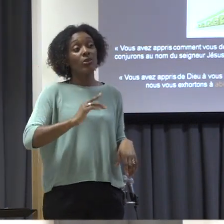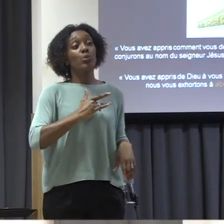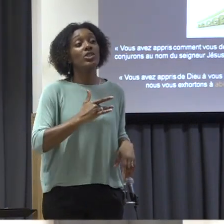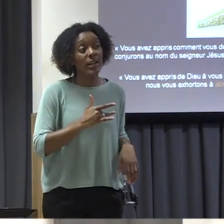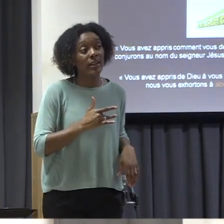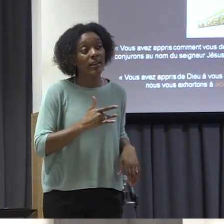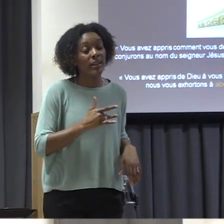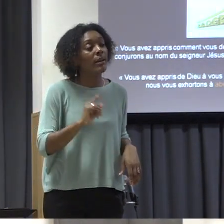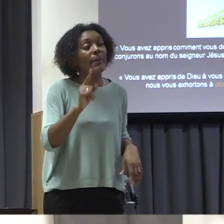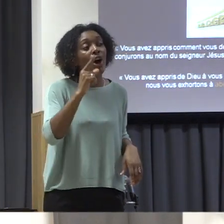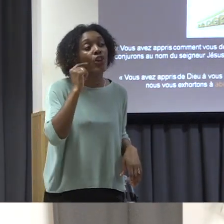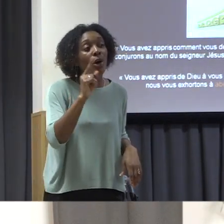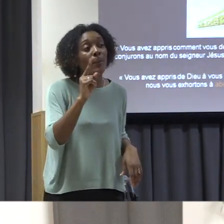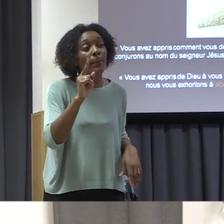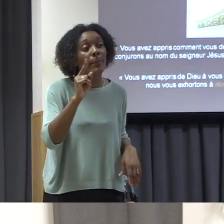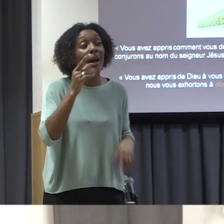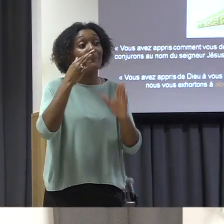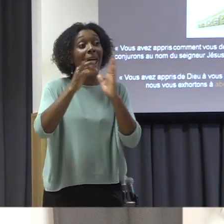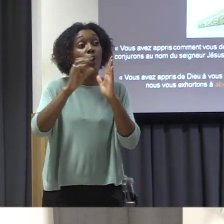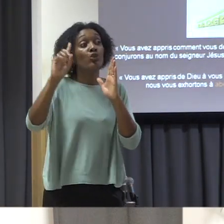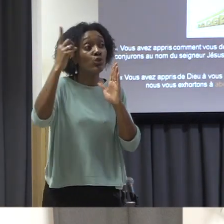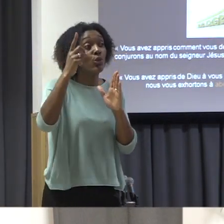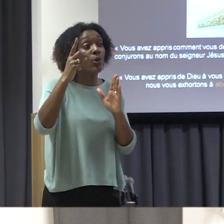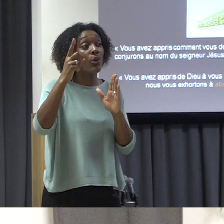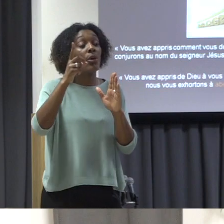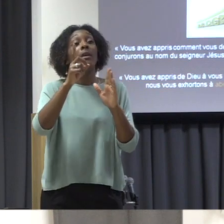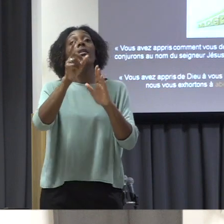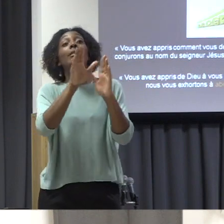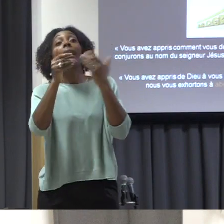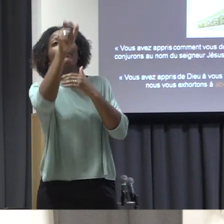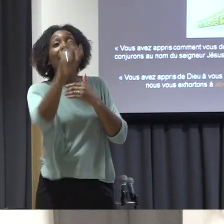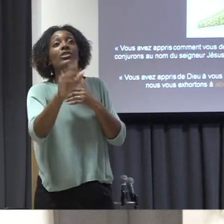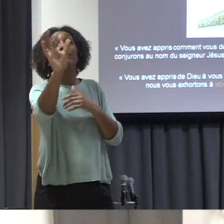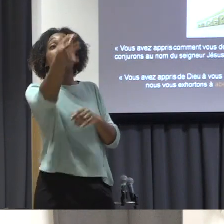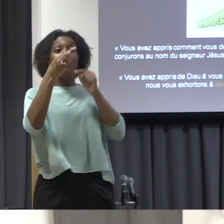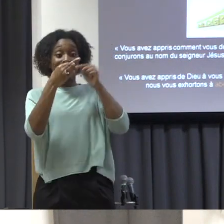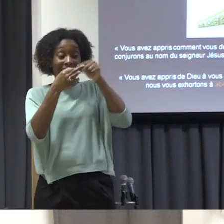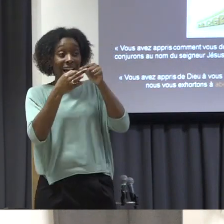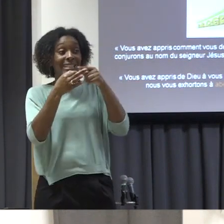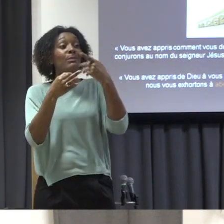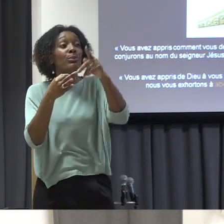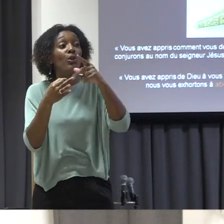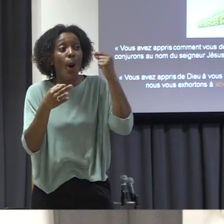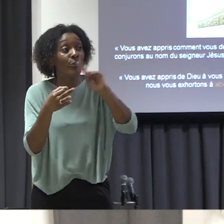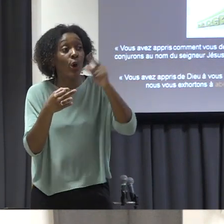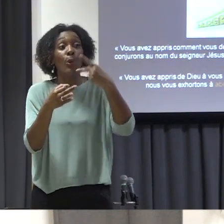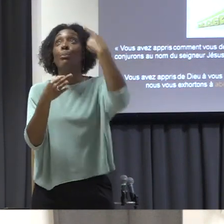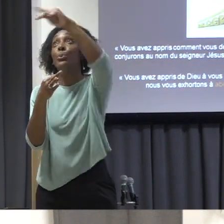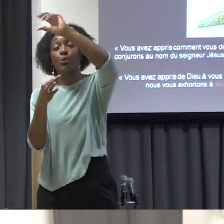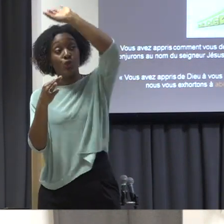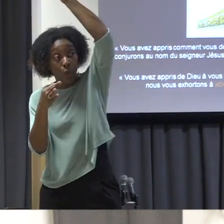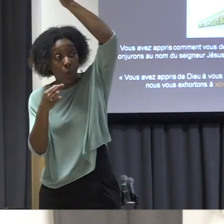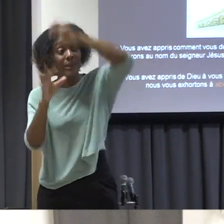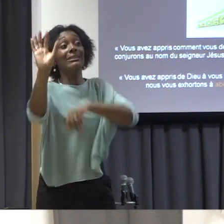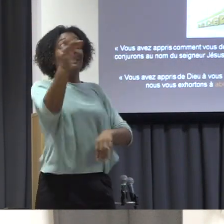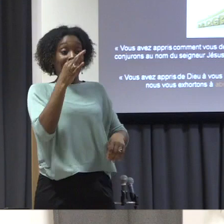le message d'un homme, hein, la parole de Dieu. Dieu nous a fait grâce, il nous a permis d'entendre sa parole. C'est cette